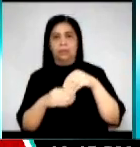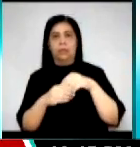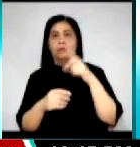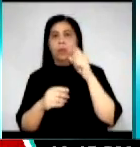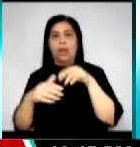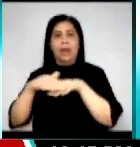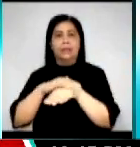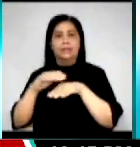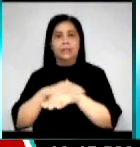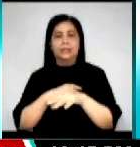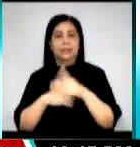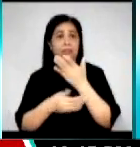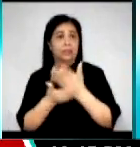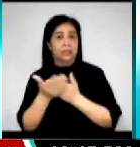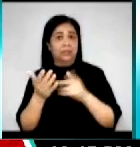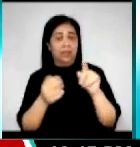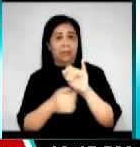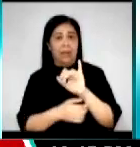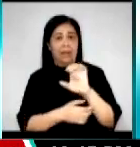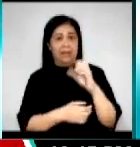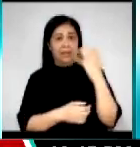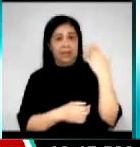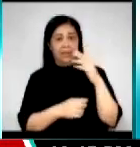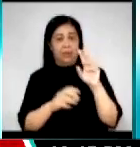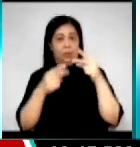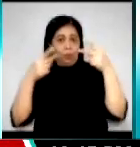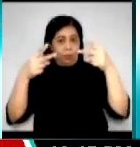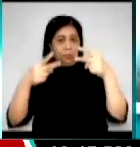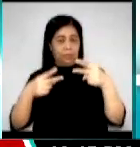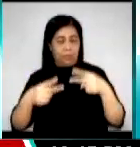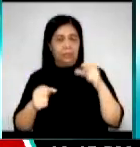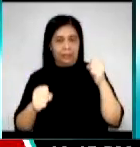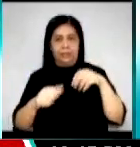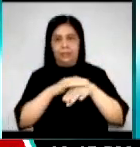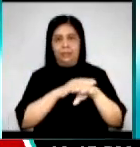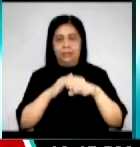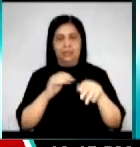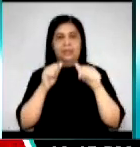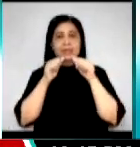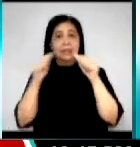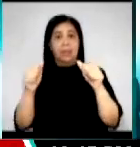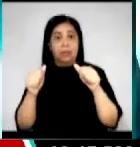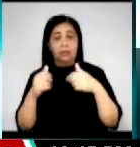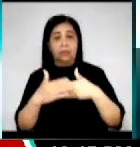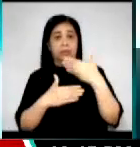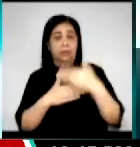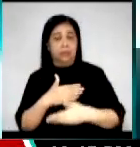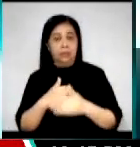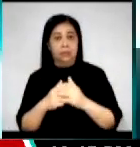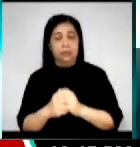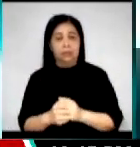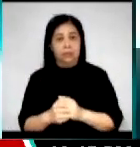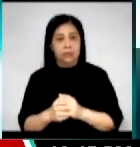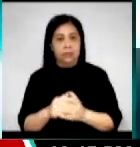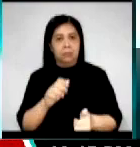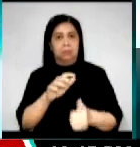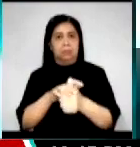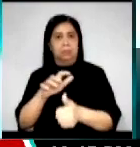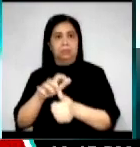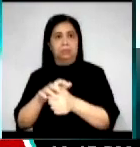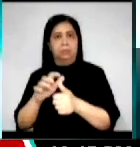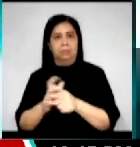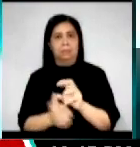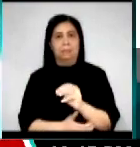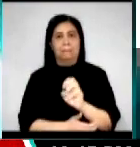ang ilang Internet Explorer-based websites. Kasunod yan ng anunsyong yan ay pagsulputan ng memes